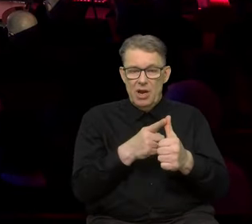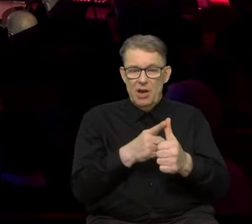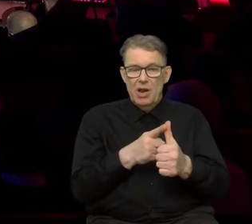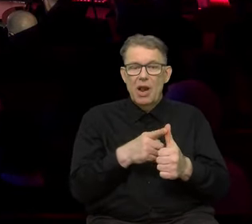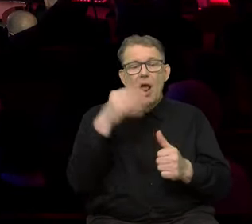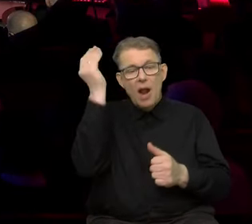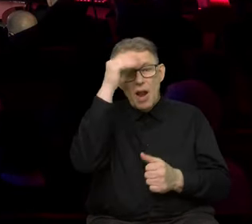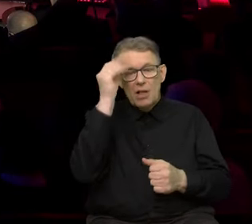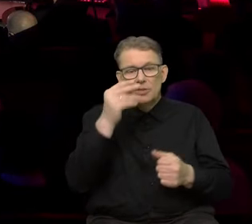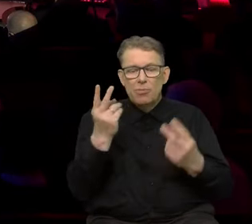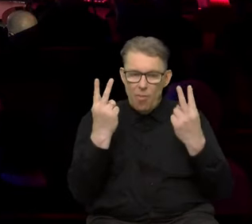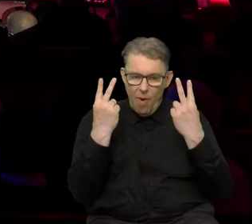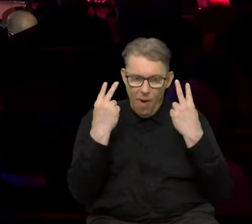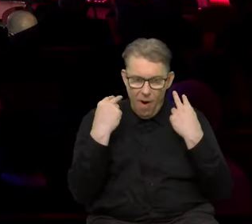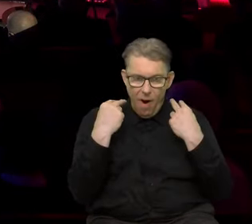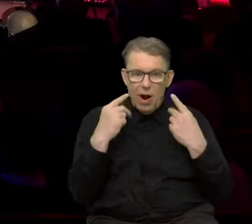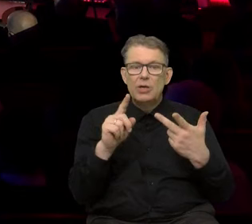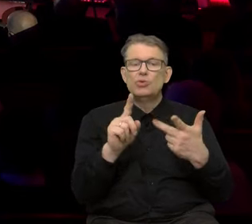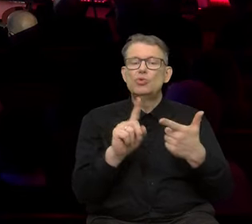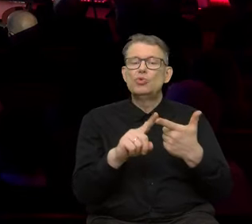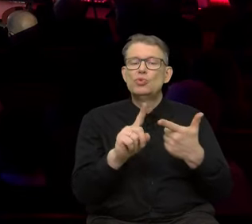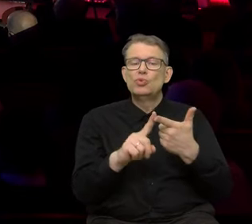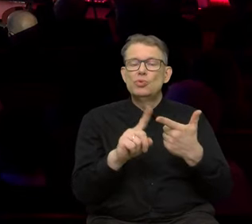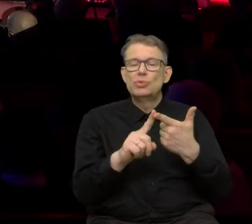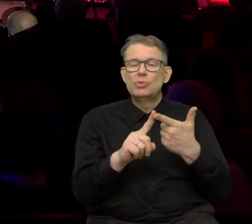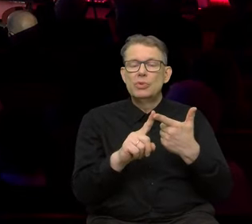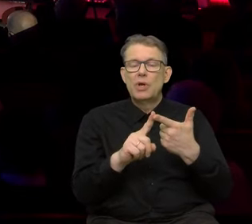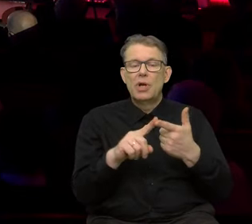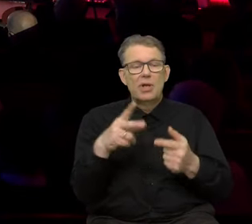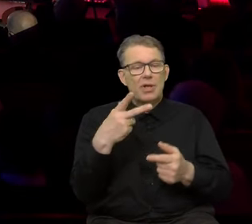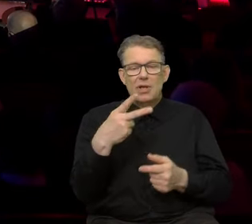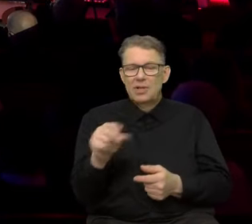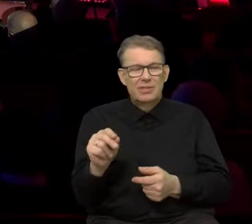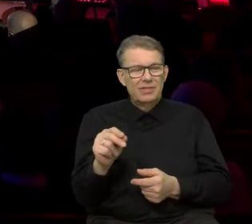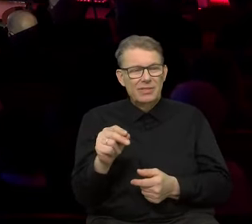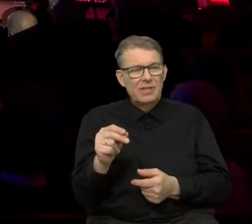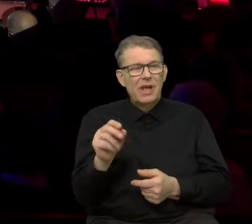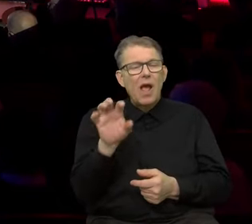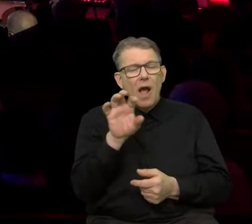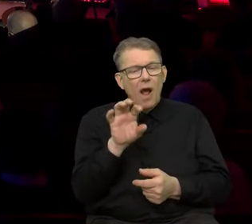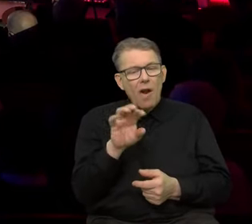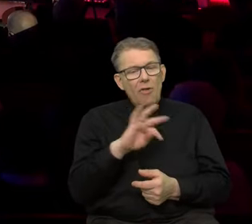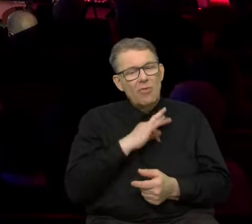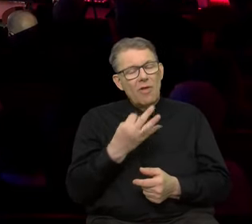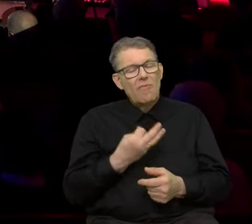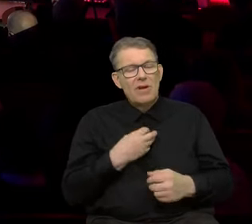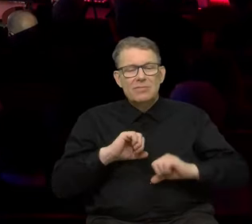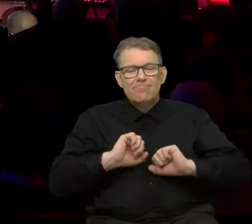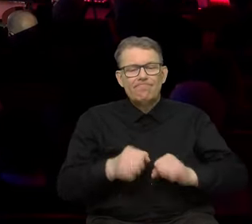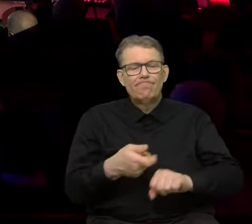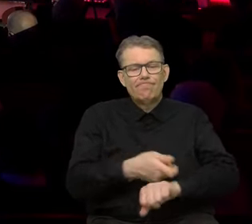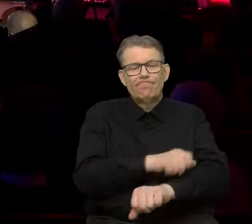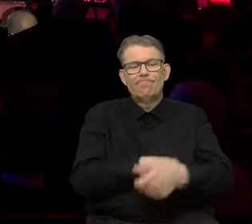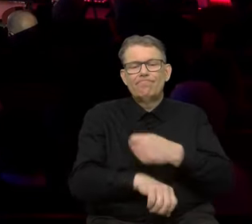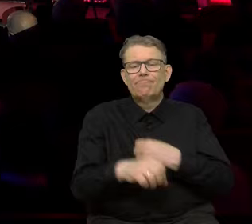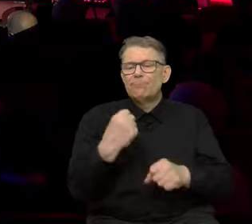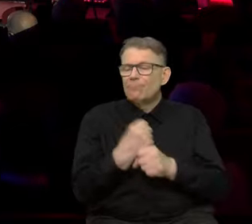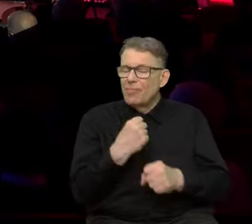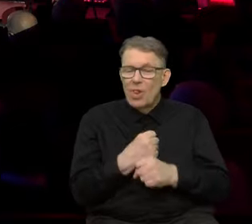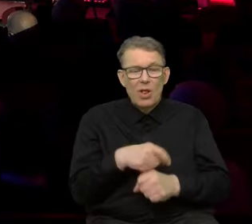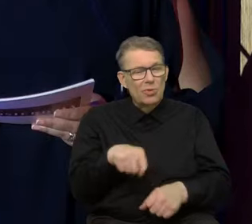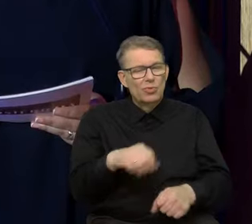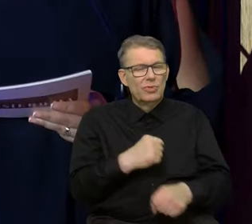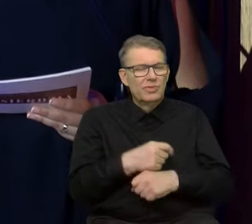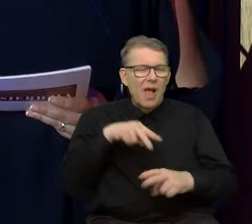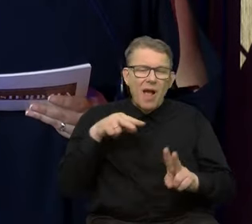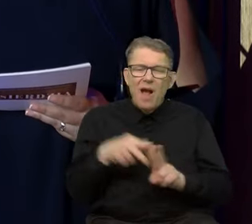lekcji pokory. A po drugie, że nie ogląda się swoich wysiłków tu na ziemi. Tu jest trud i